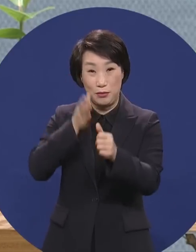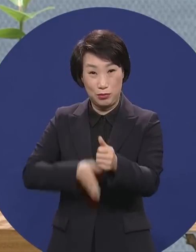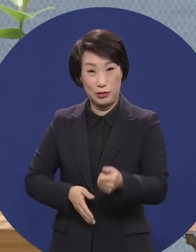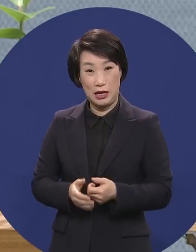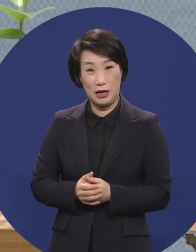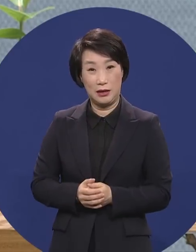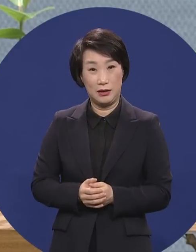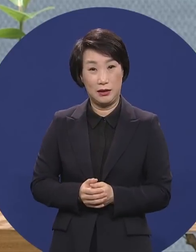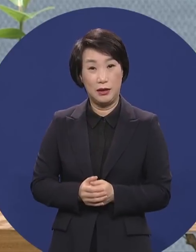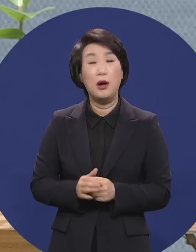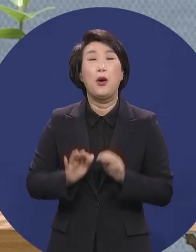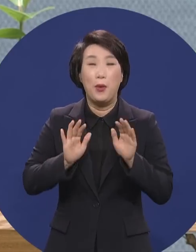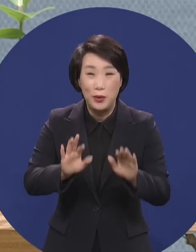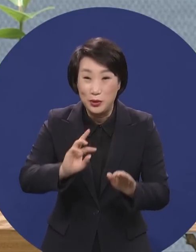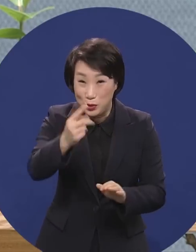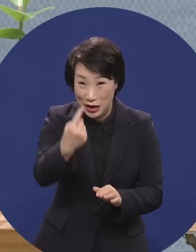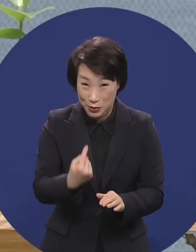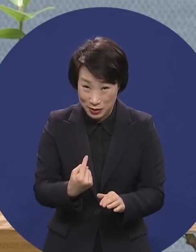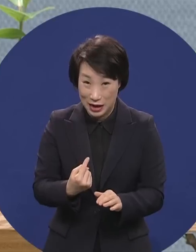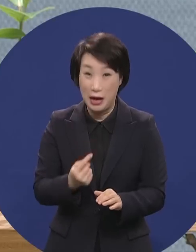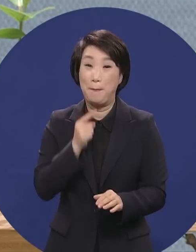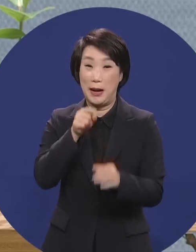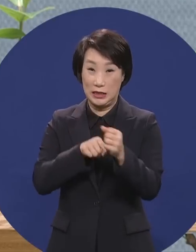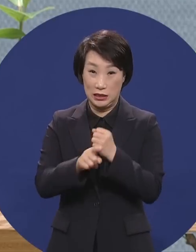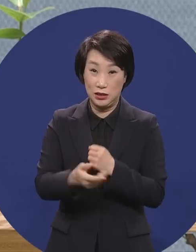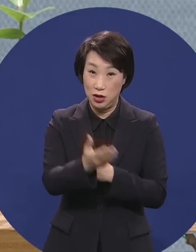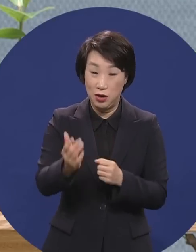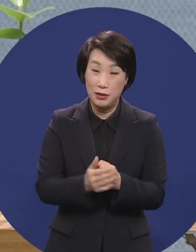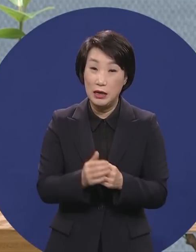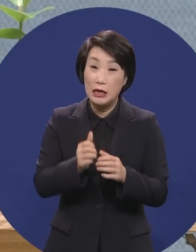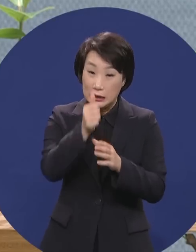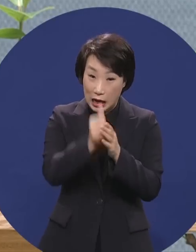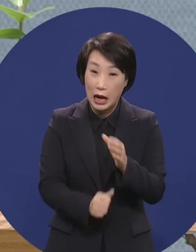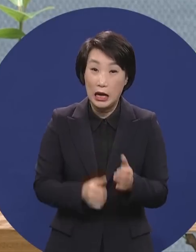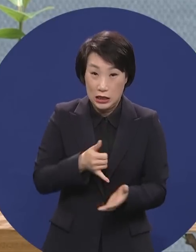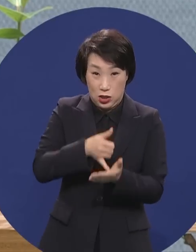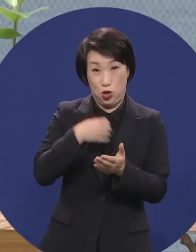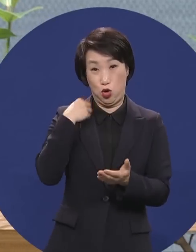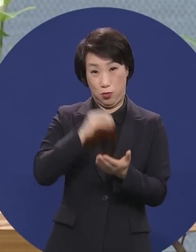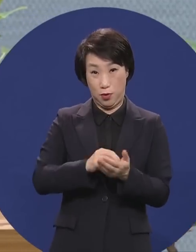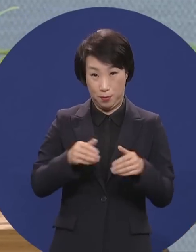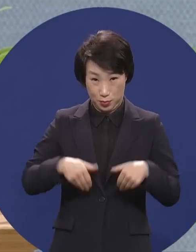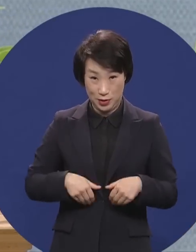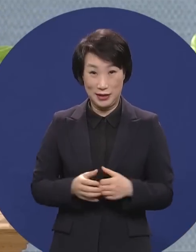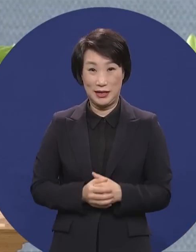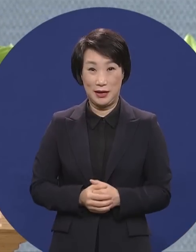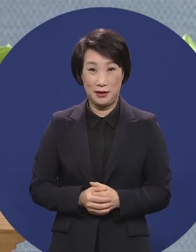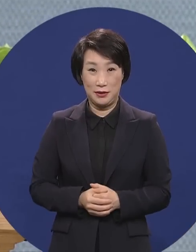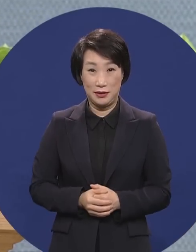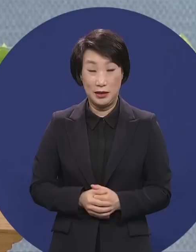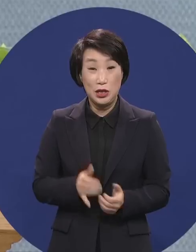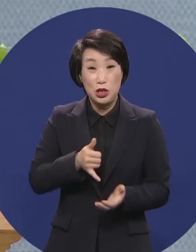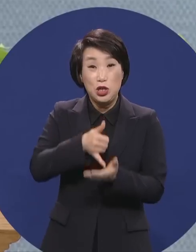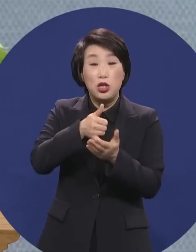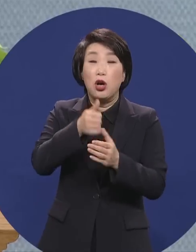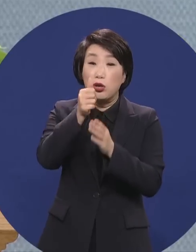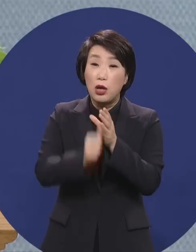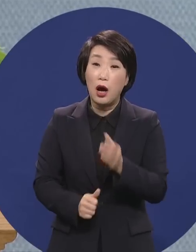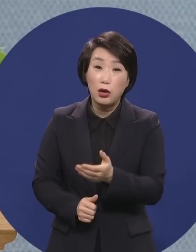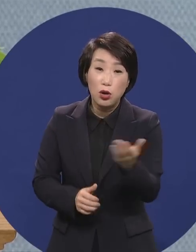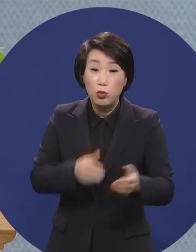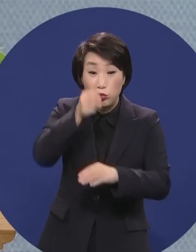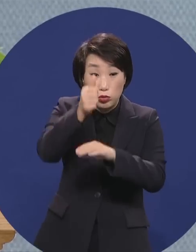깨달으면서 돌아오란 말은 타락한 인격을 회복하라 그 말이요. 인격적인